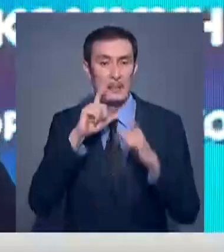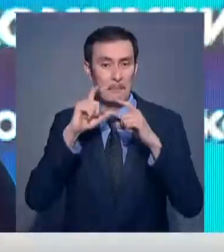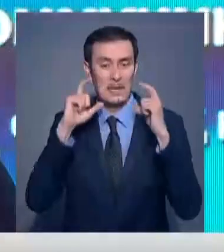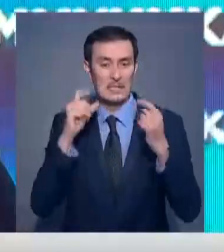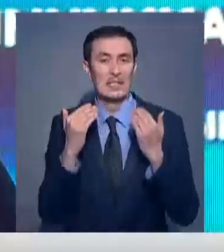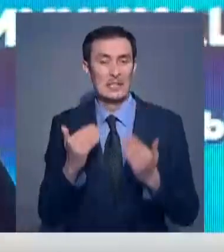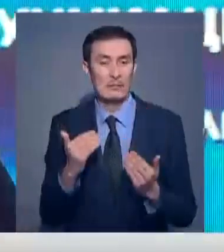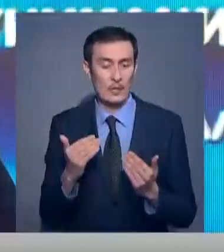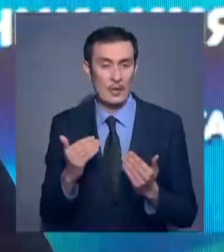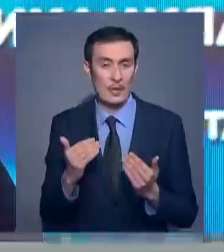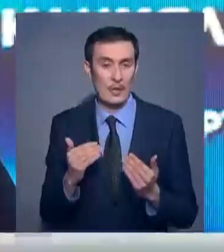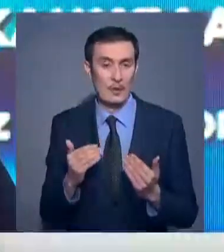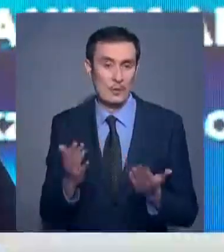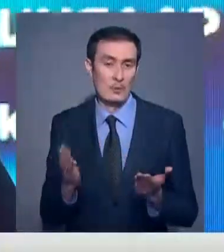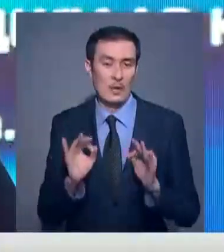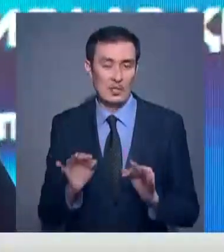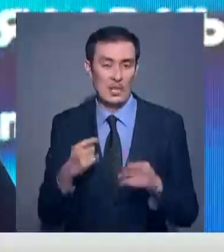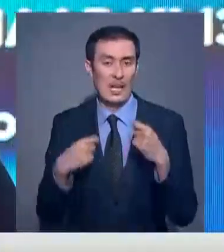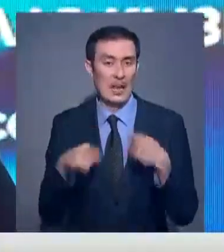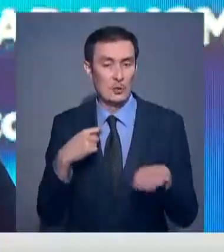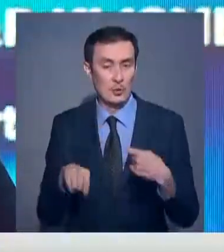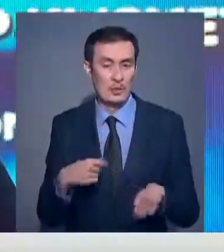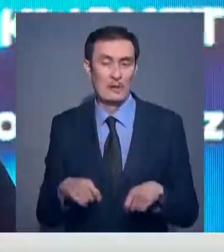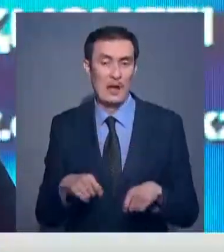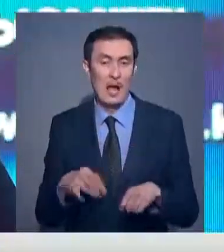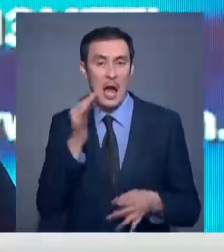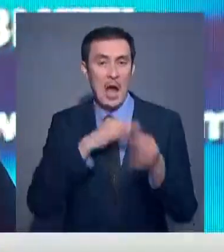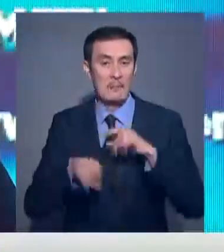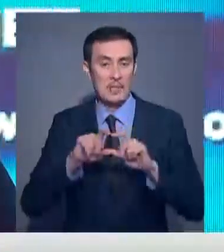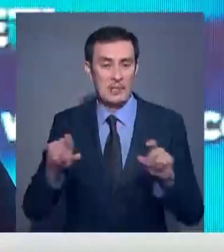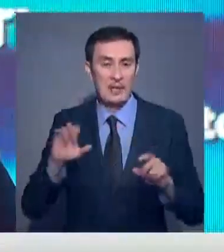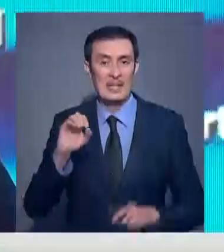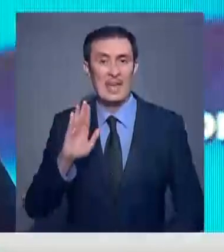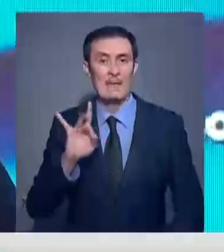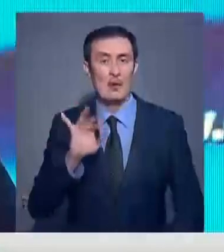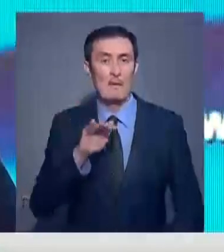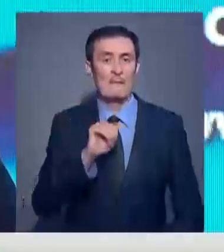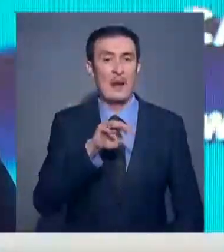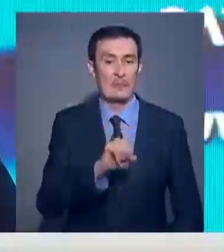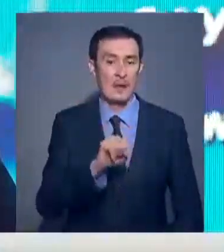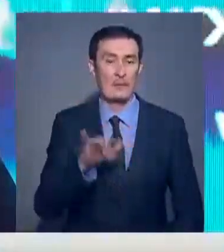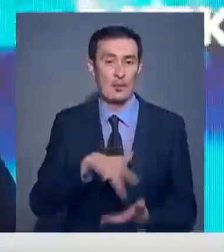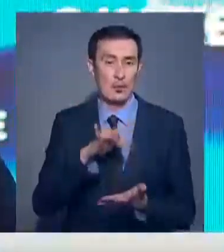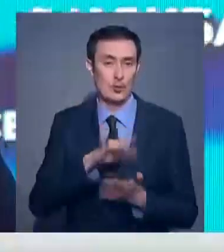сегодня практически реализуется в аптечных сетях Еврофарма в городе Нур-Султан.